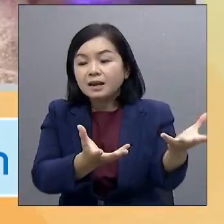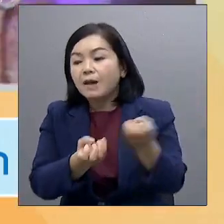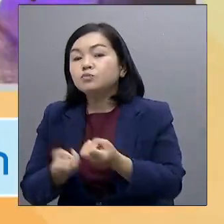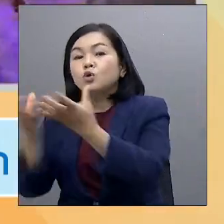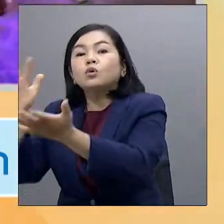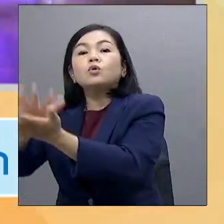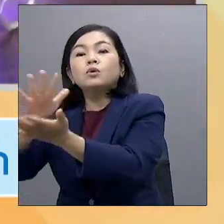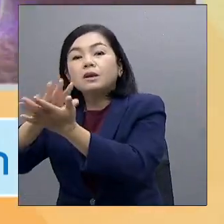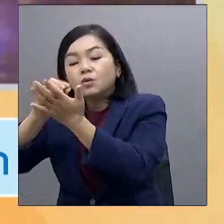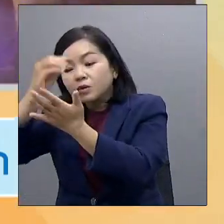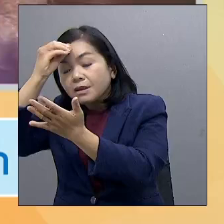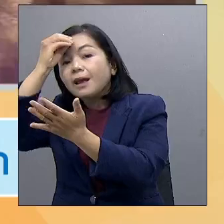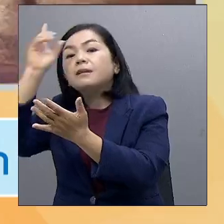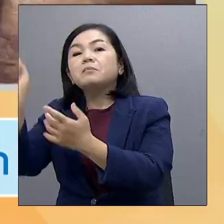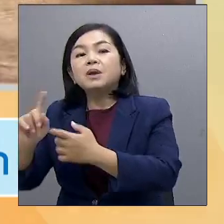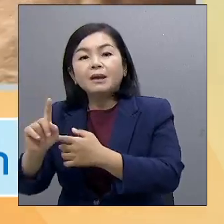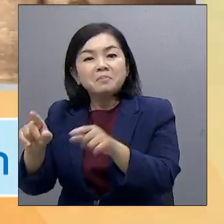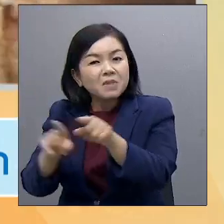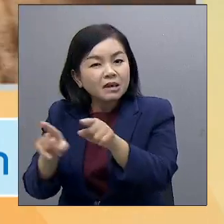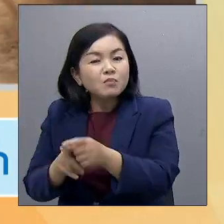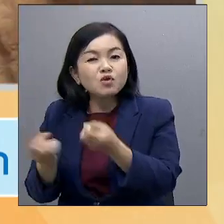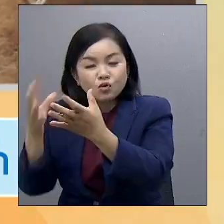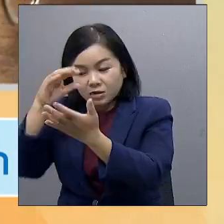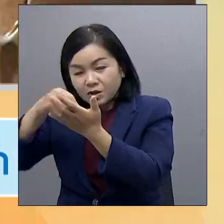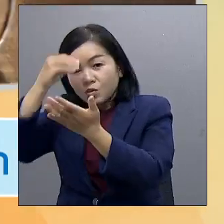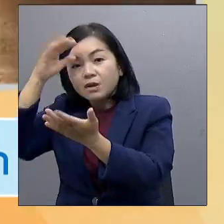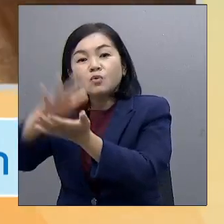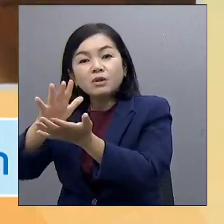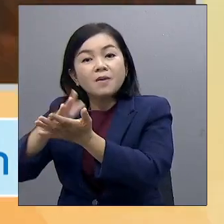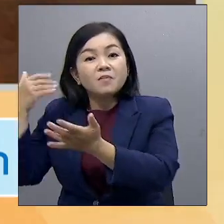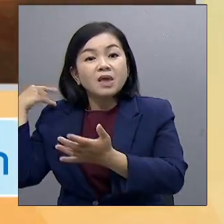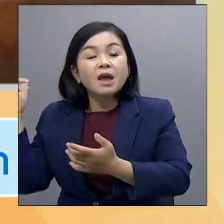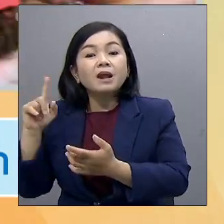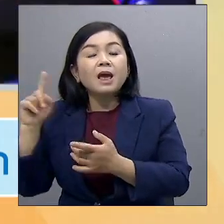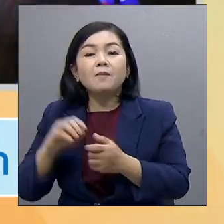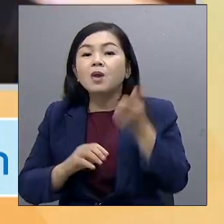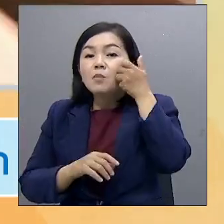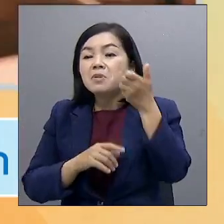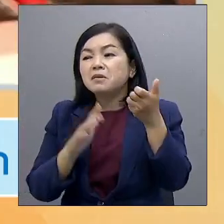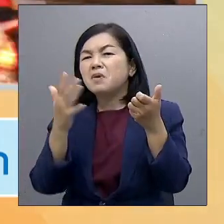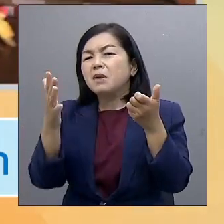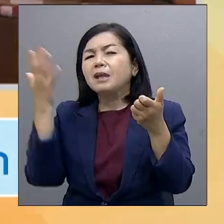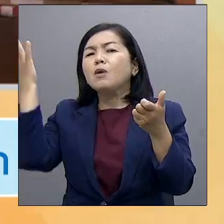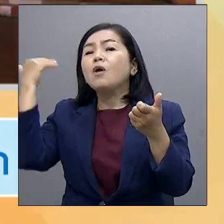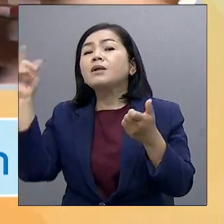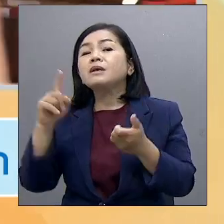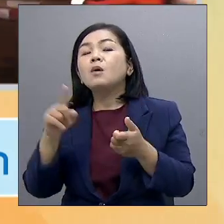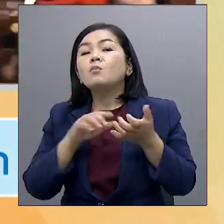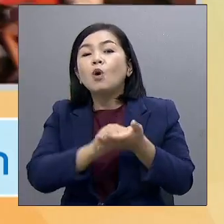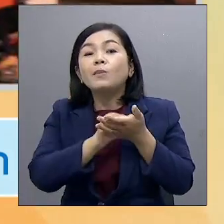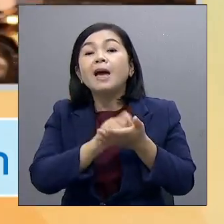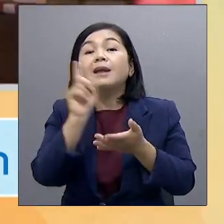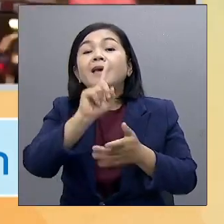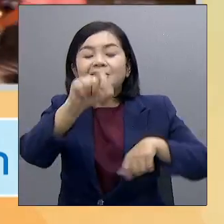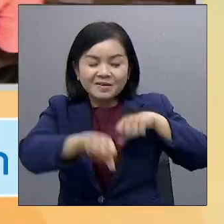โรงเรียนนั่ง 3ล้อไปโรงเรียนอย่างเท่คือสมัยก่อนมันยังไม่มีแอปพลิเคชัอะไรใดๆนะคะคุณผู้ชมก็เราก็ต้องใช้บริการ 3